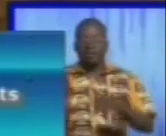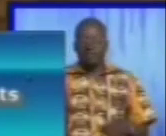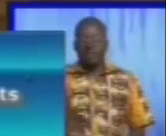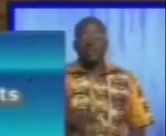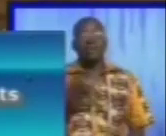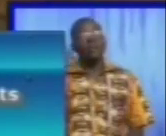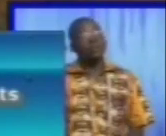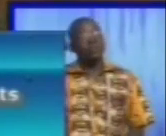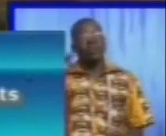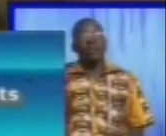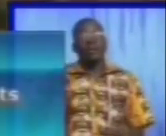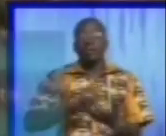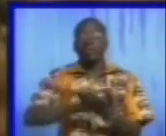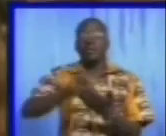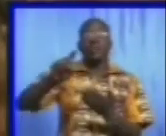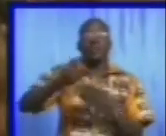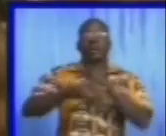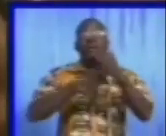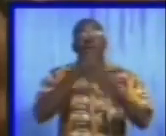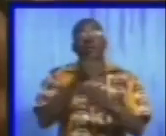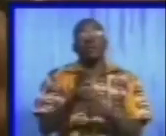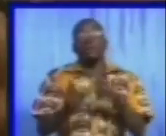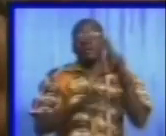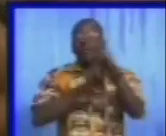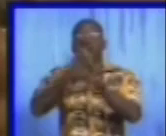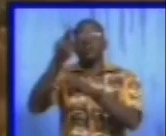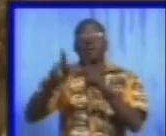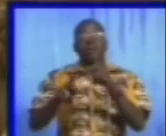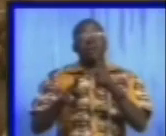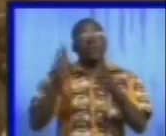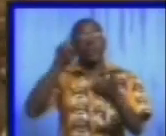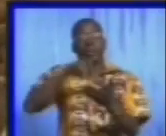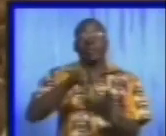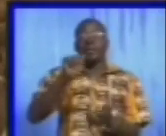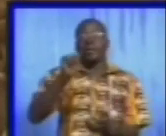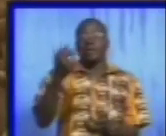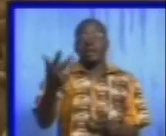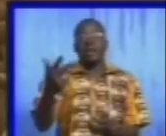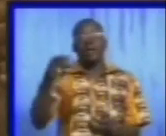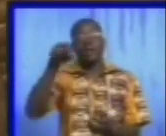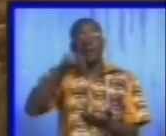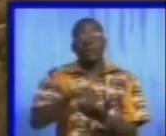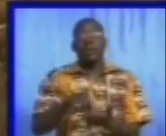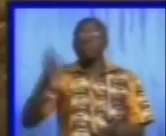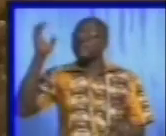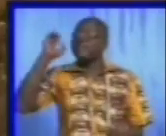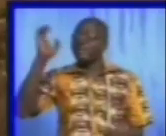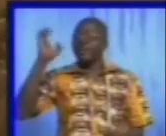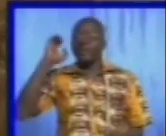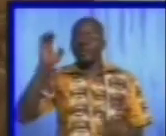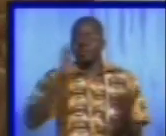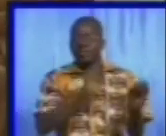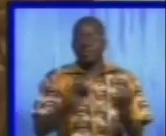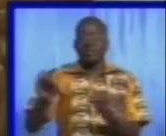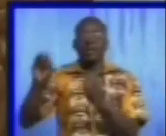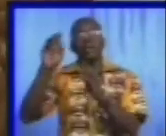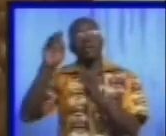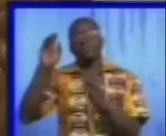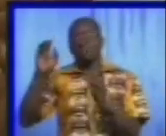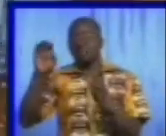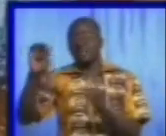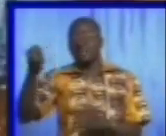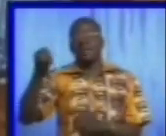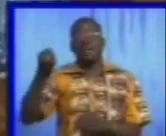cours de la Semaine nationale de la citoyenneté 2013, que ce soit les conférences qui ont été organisées, que ce